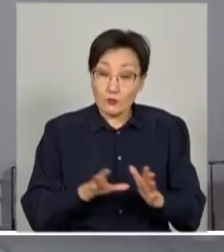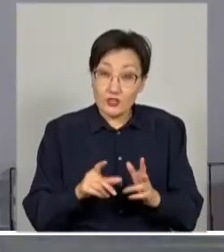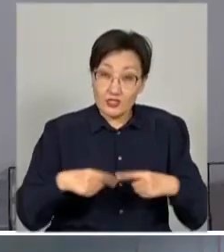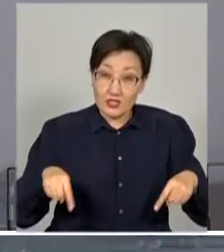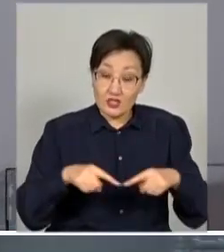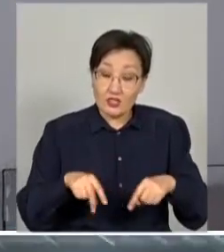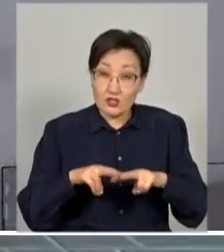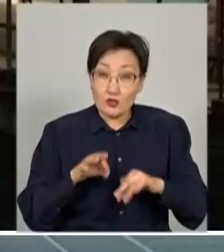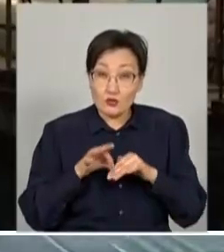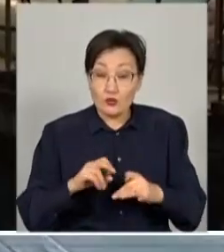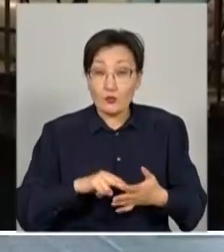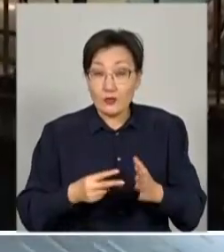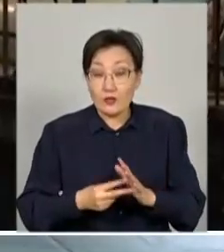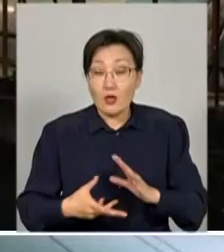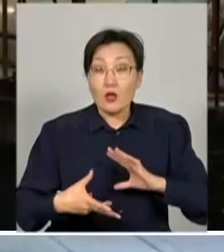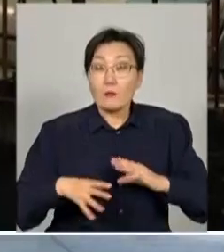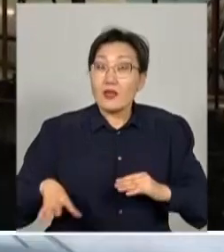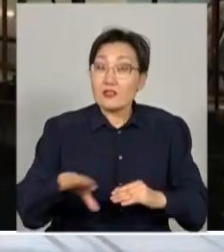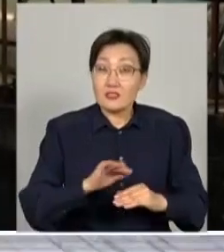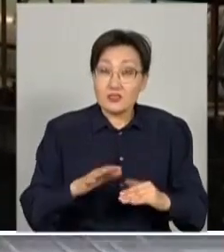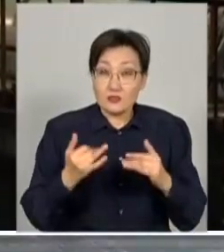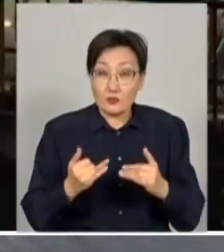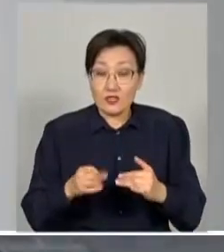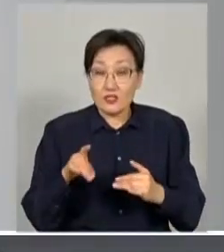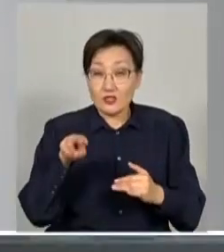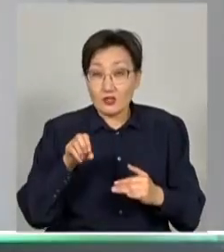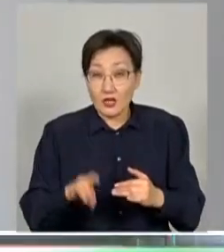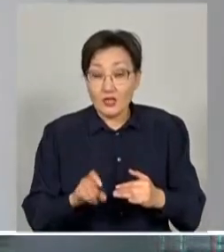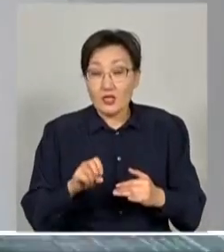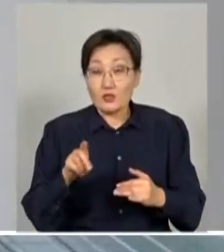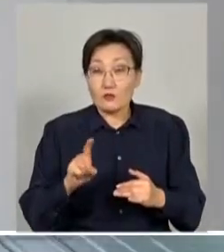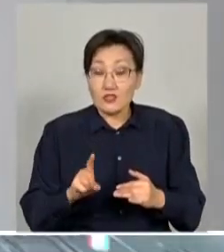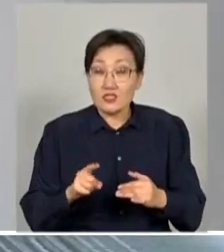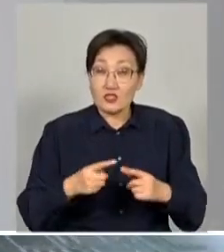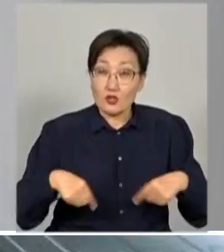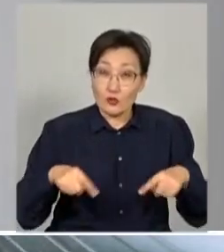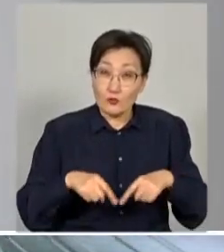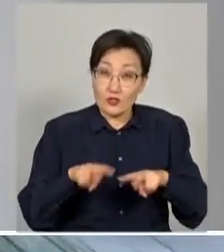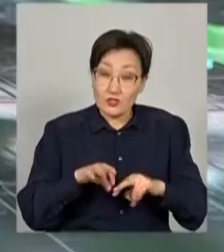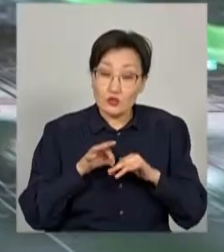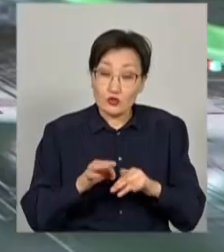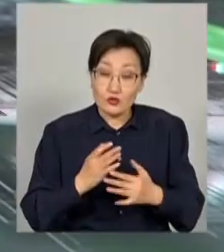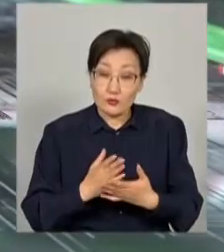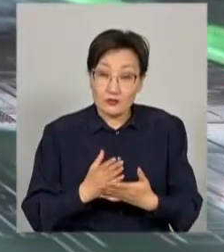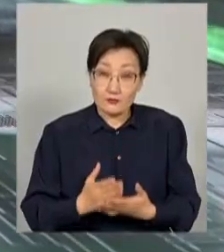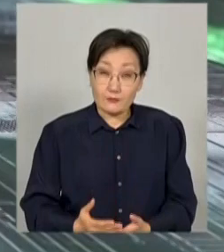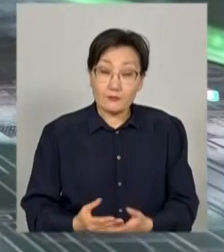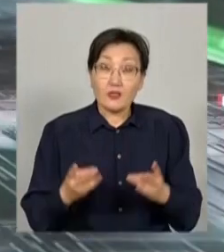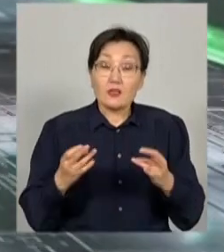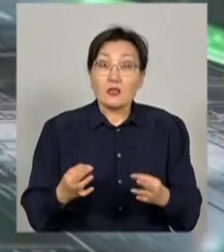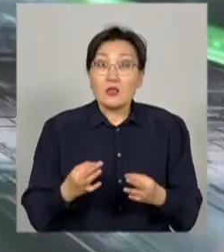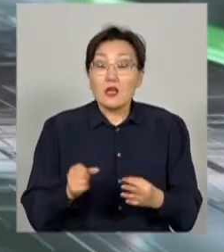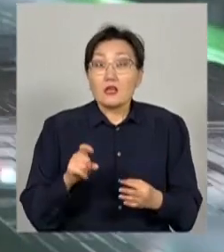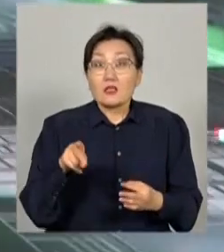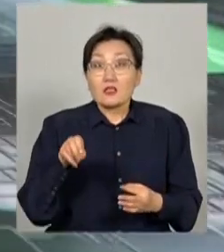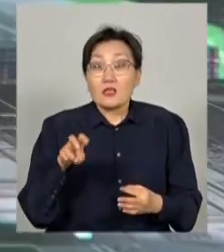орталықтарында тексермек шекен. Алайда барлығын емес, қазір риддер мен екі бастыздағы нысандарға тексеру жүріп жатыр. Айтпақшы,